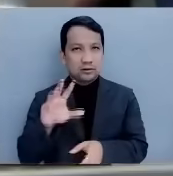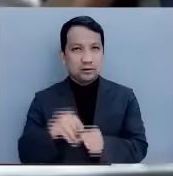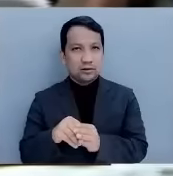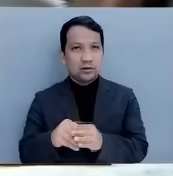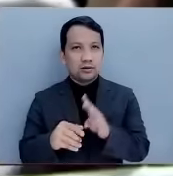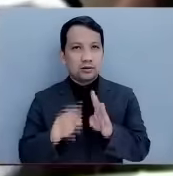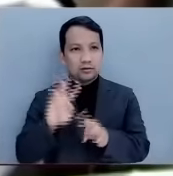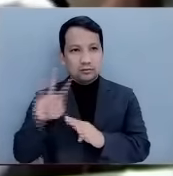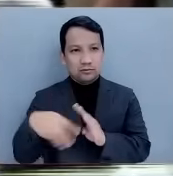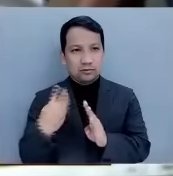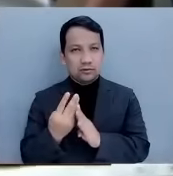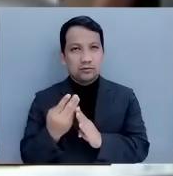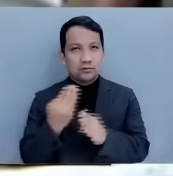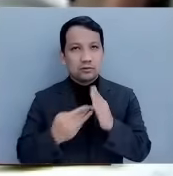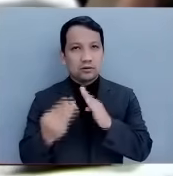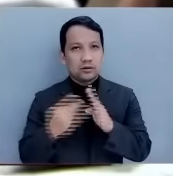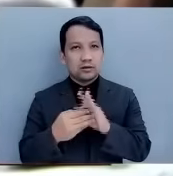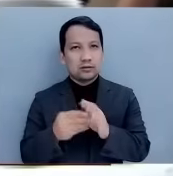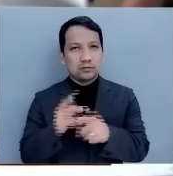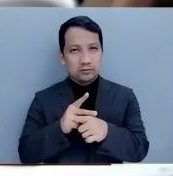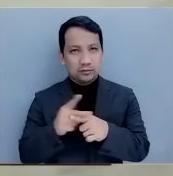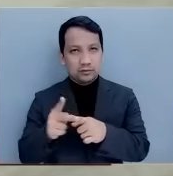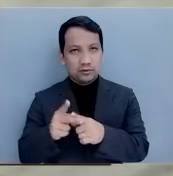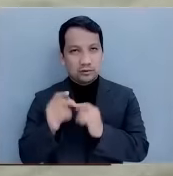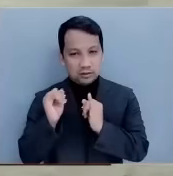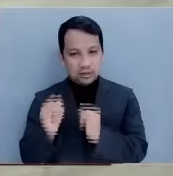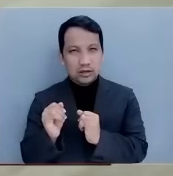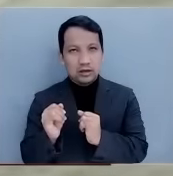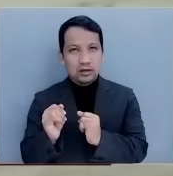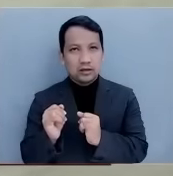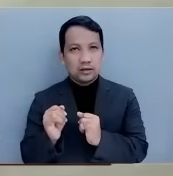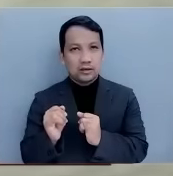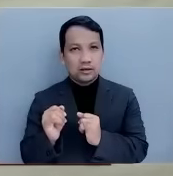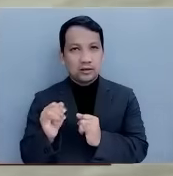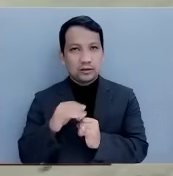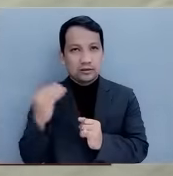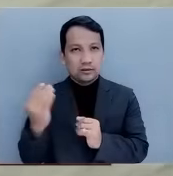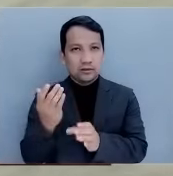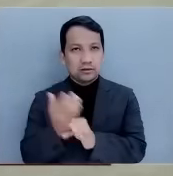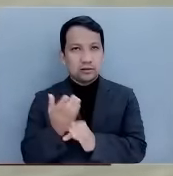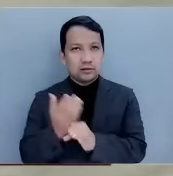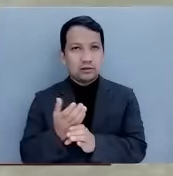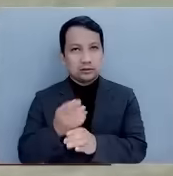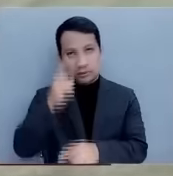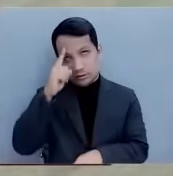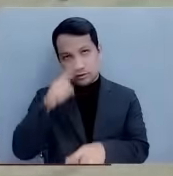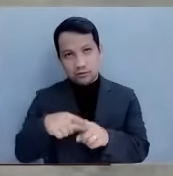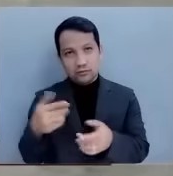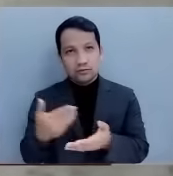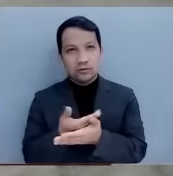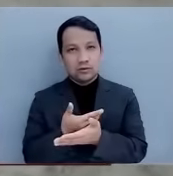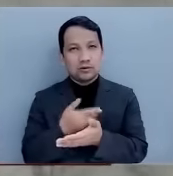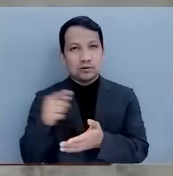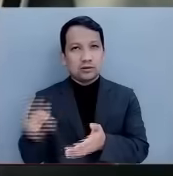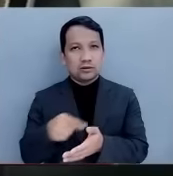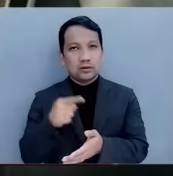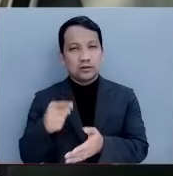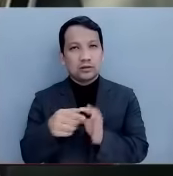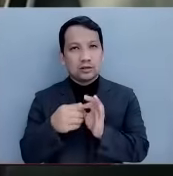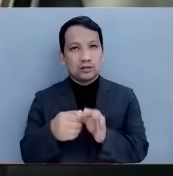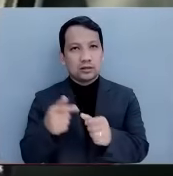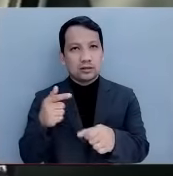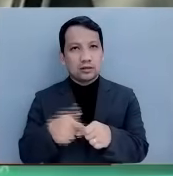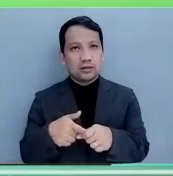hours basic modules with professional instructor, drift car rental with brand new tires, race fuel at